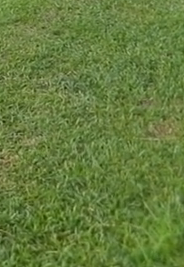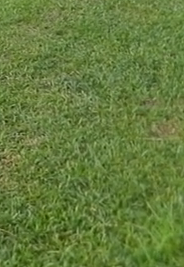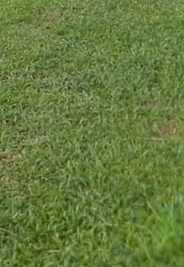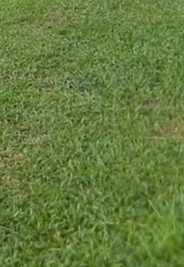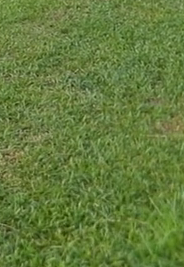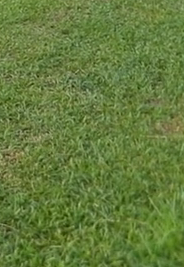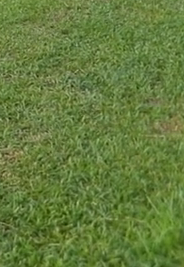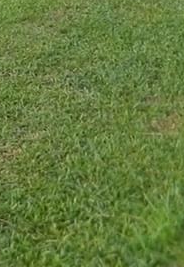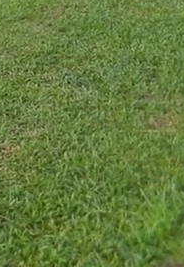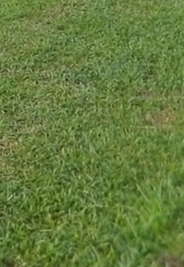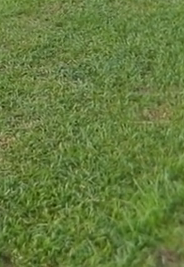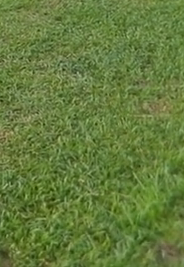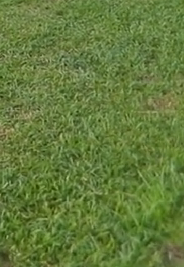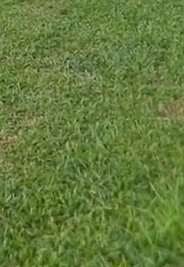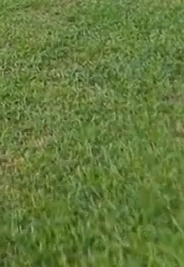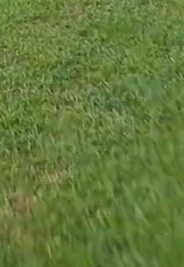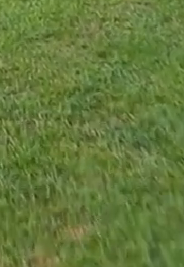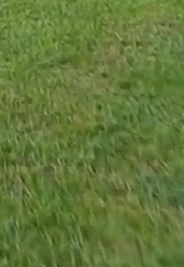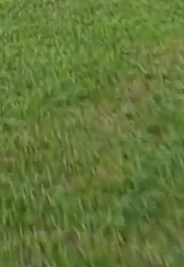오른쪽.